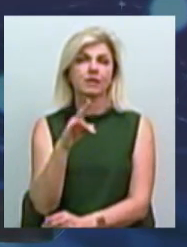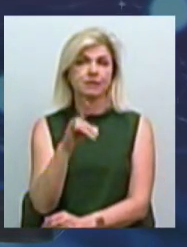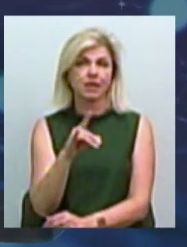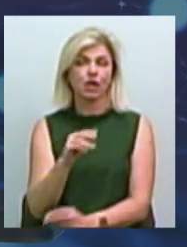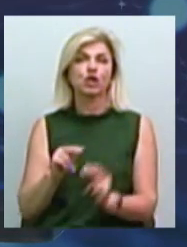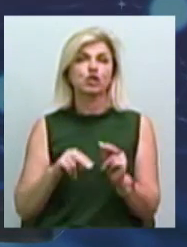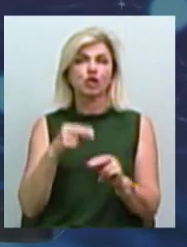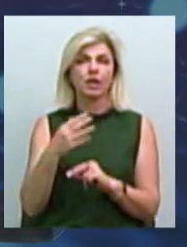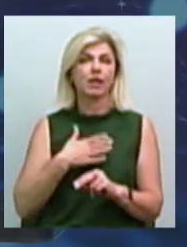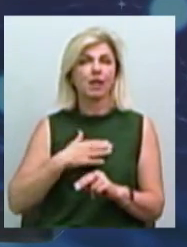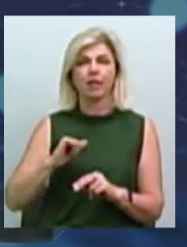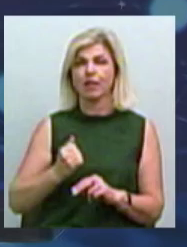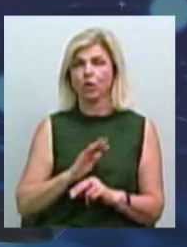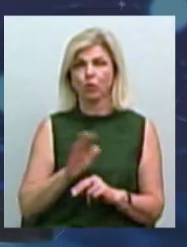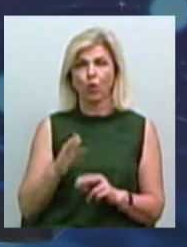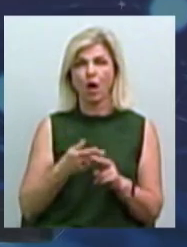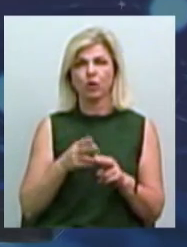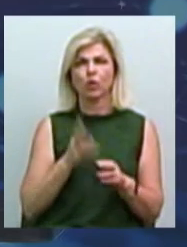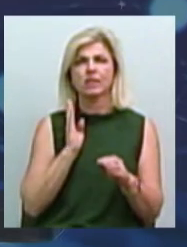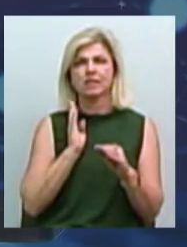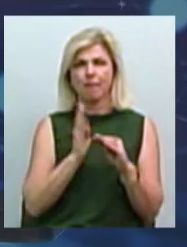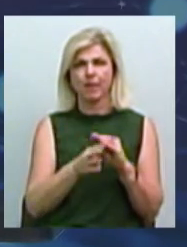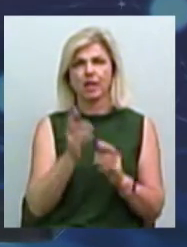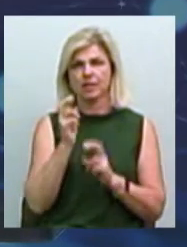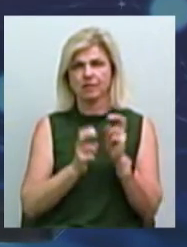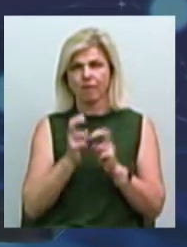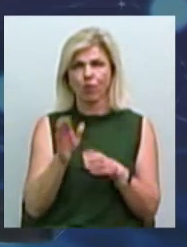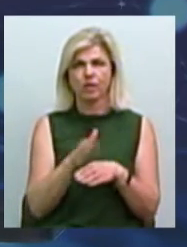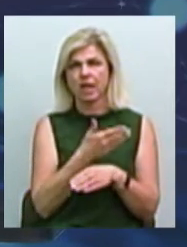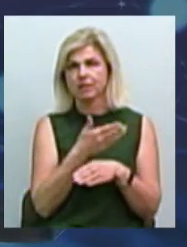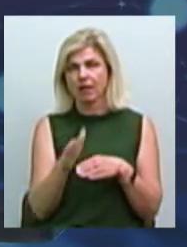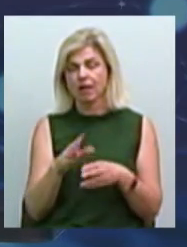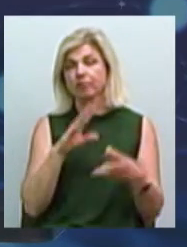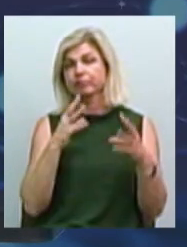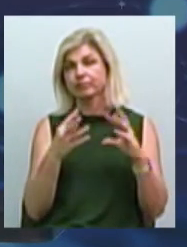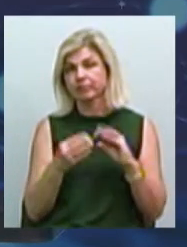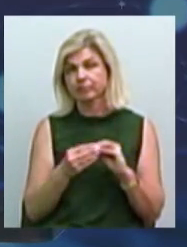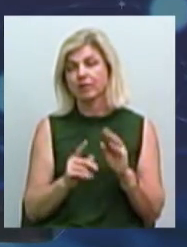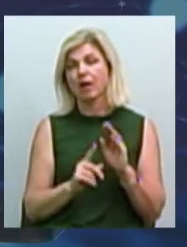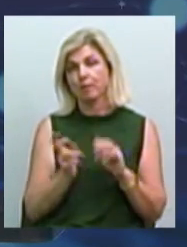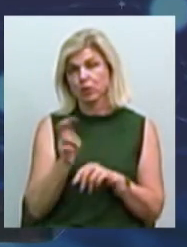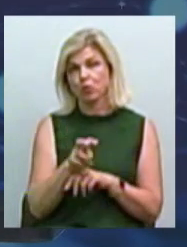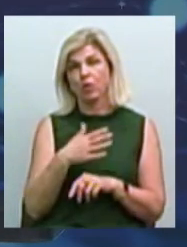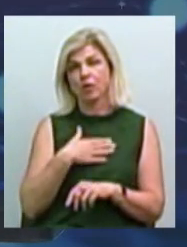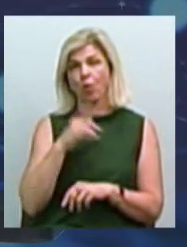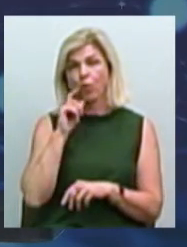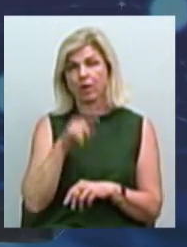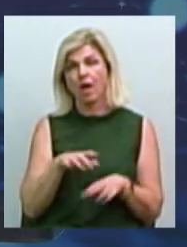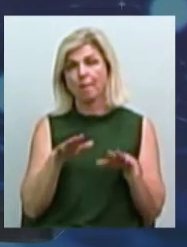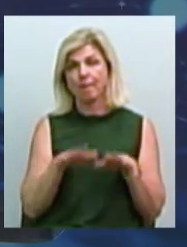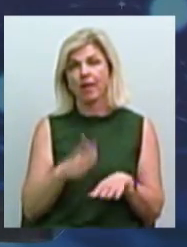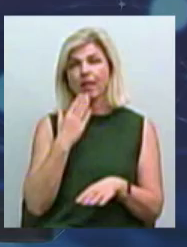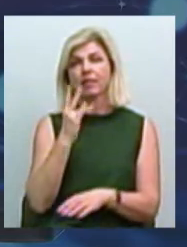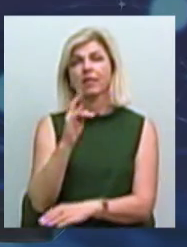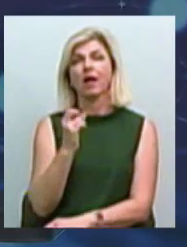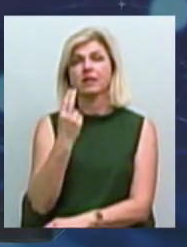нашими недругами, которые распиливали завод, разделяли, в конечном итоге пришел наш украинский, наш местный